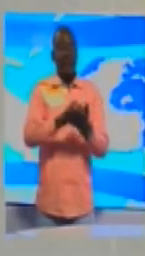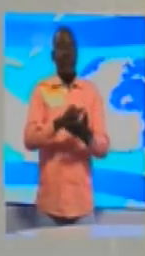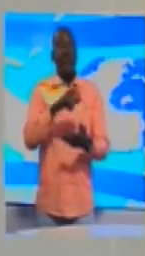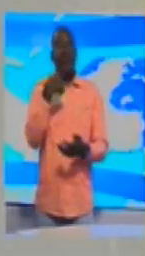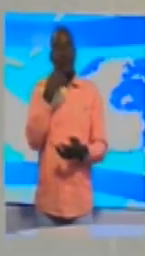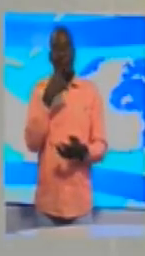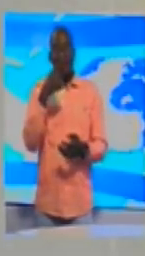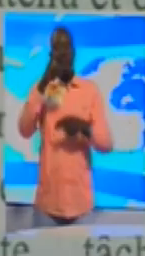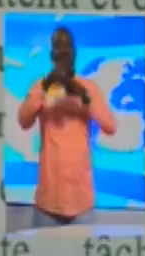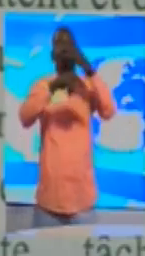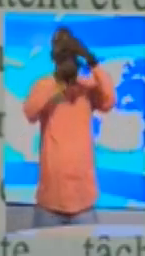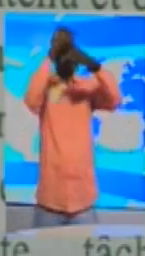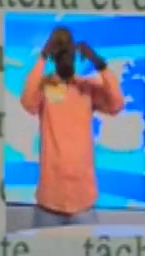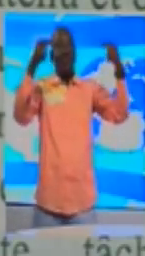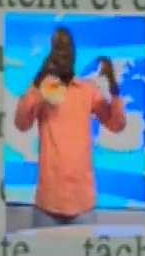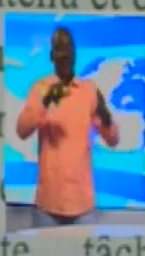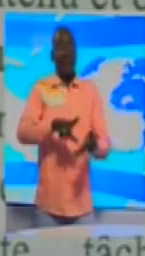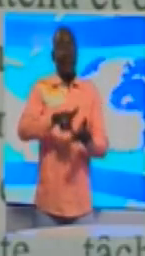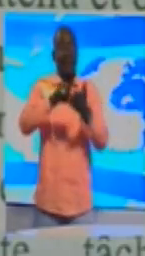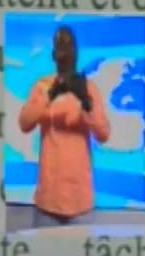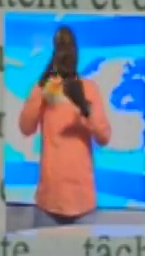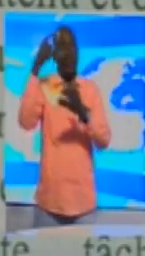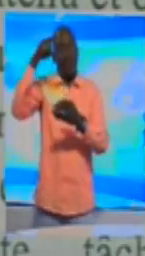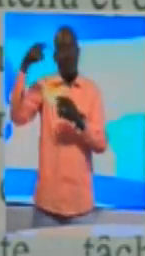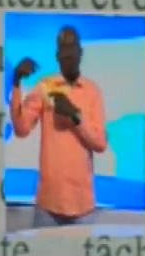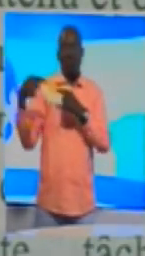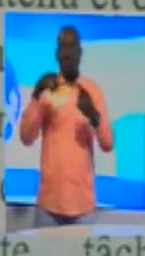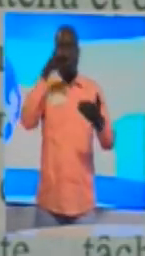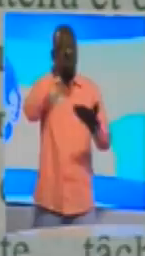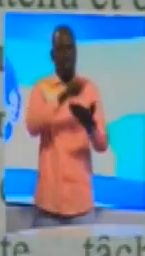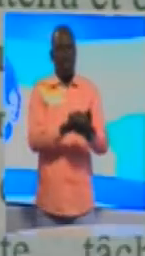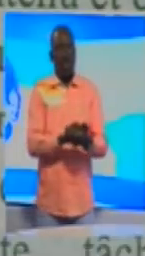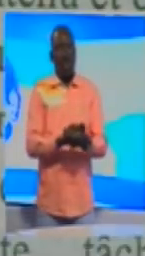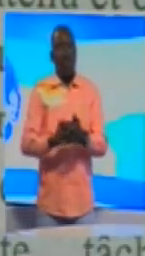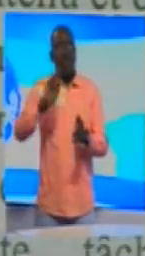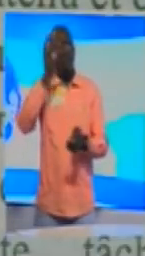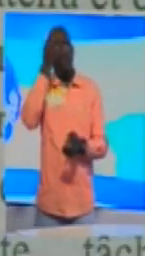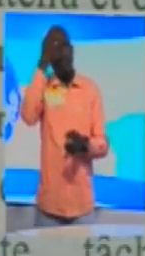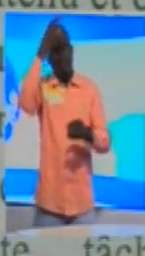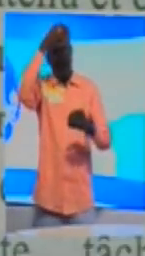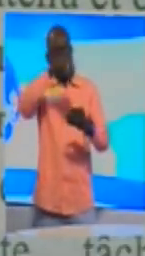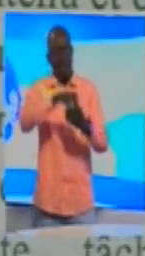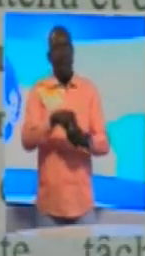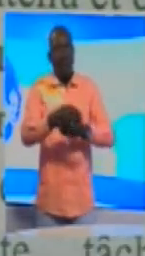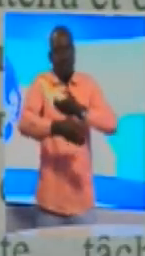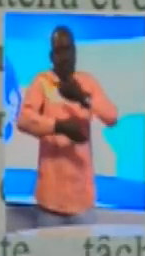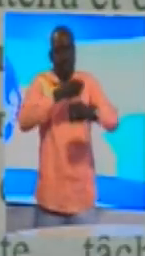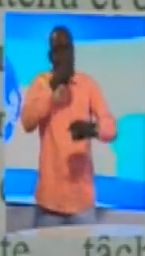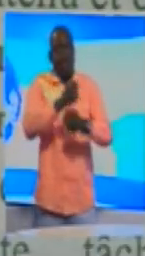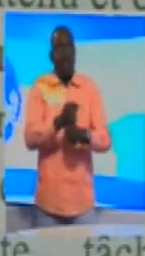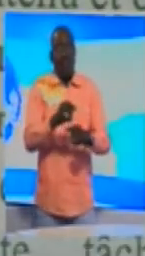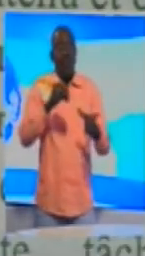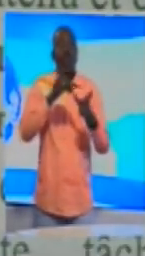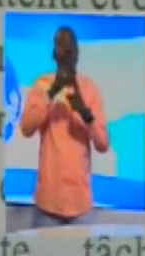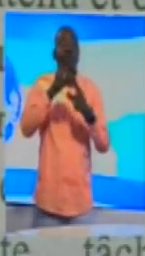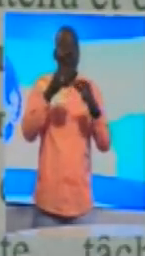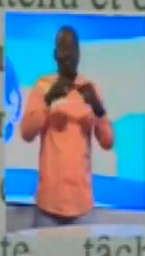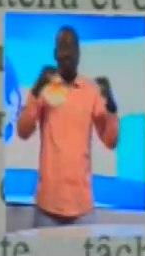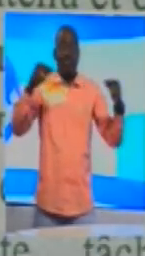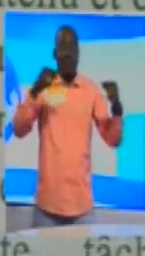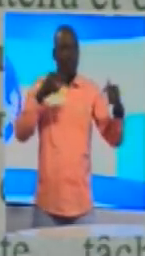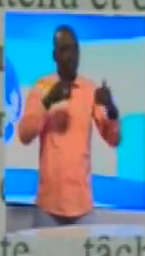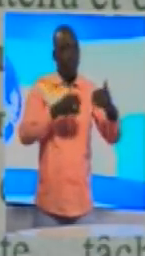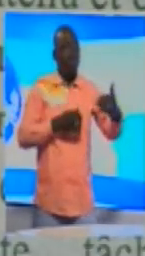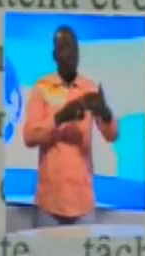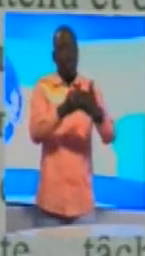sous d'autres cieux, relèverait de la banalité républicaine a suscité la polémique dans un continent où les opposants sont plus proches des